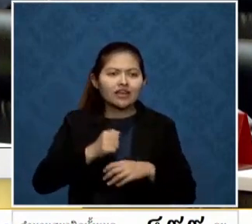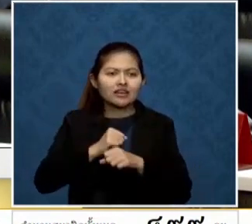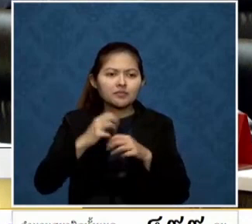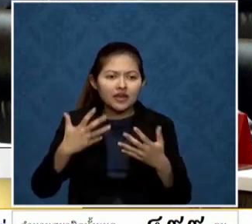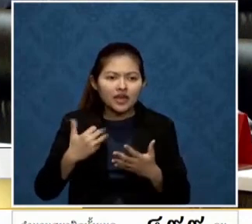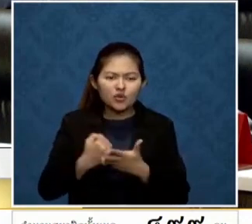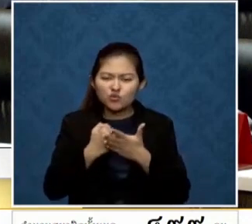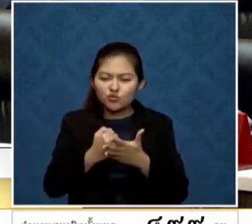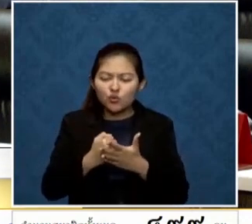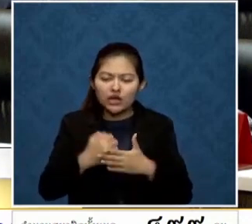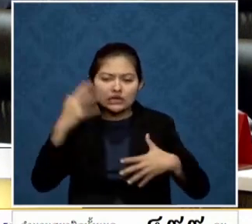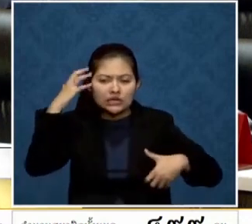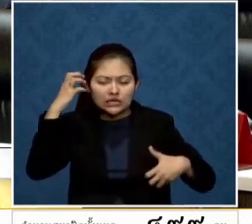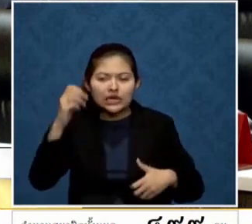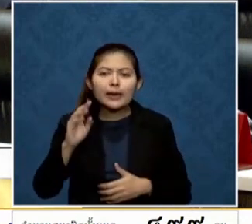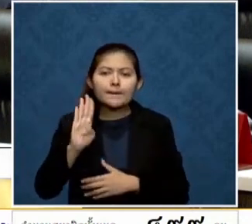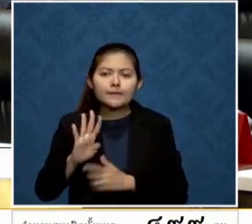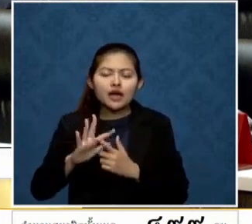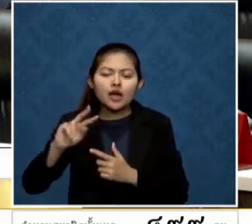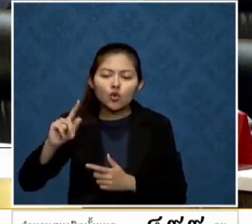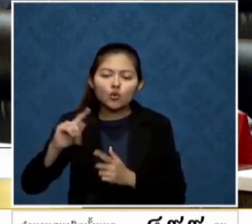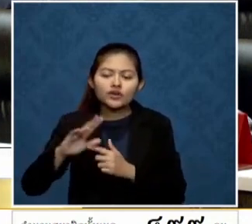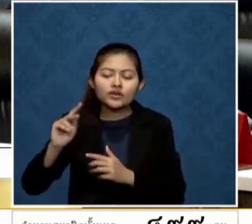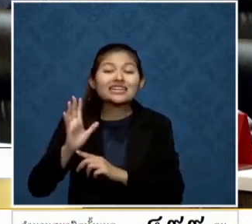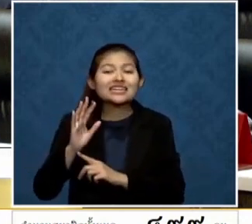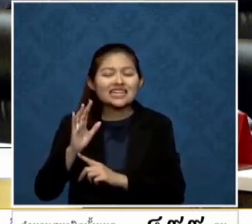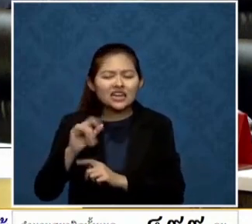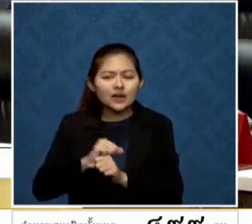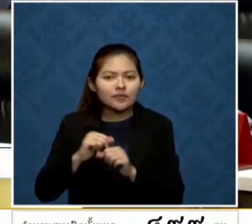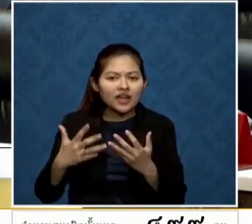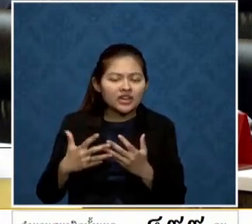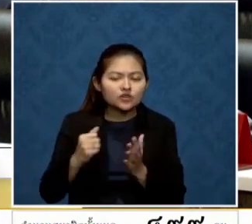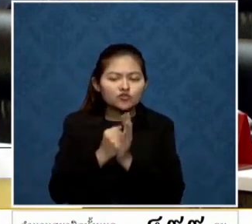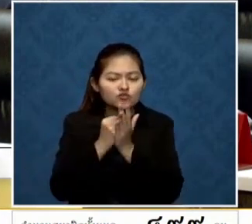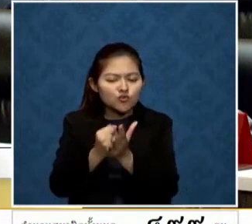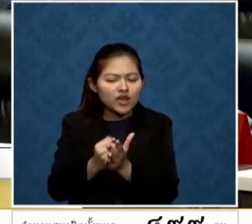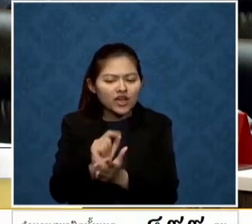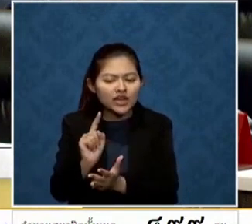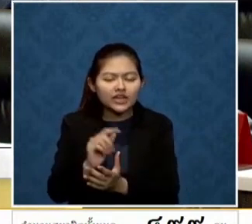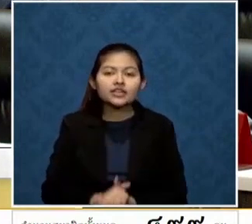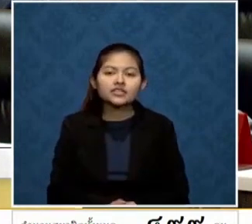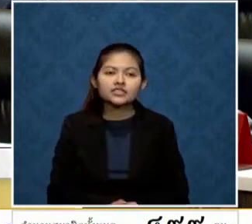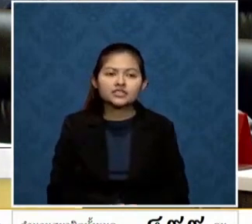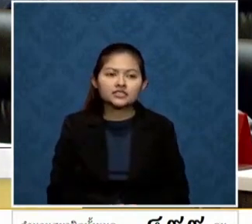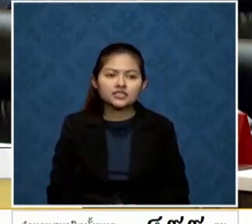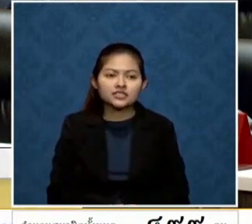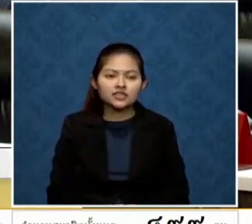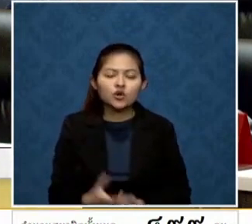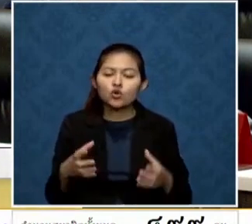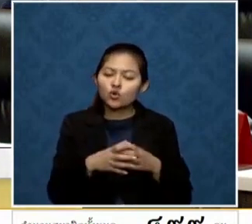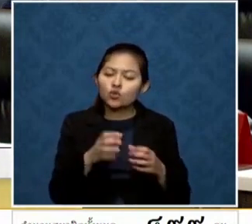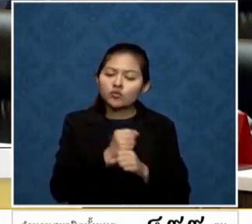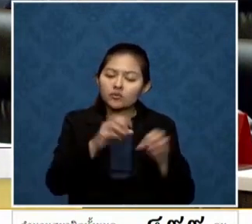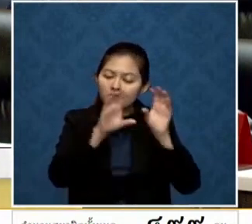เราจะช่วยลิงบางขุนเทียนได้ยังไงอีกนะครับผมก็บอกกับทางทางเ่อคุยกับทางสสณัฐชาคุยกับทางหน่วยงาน